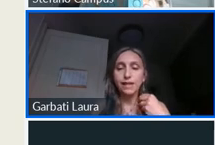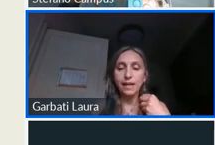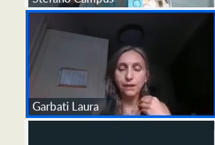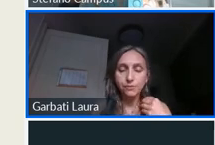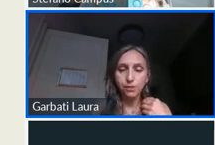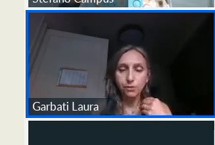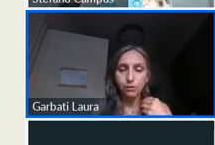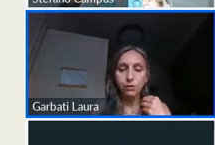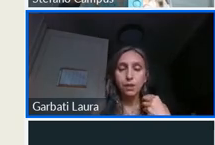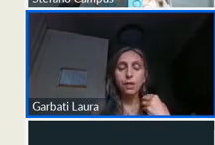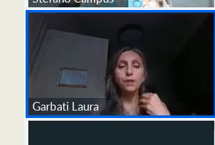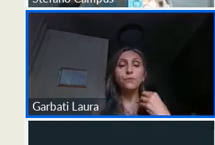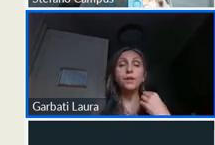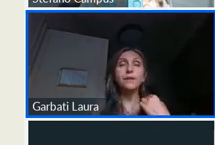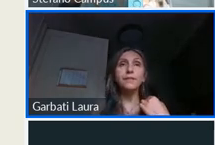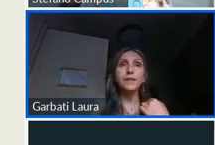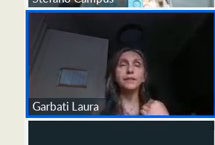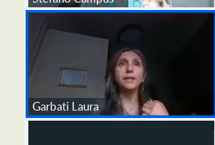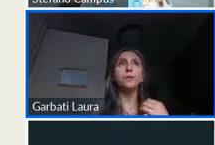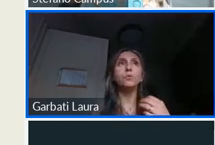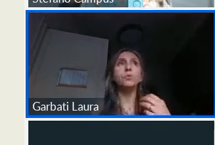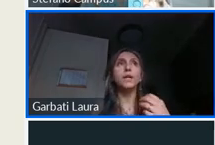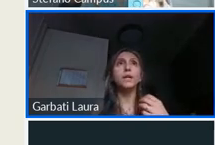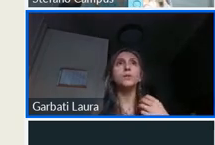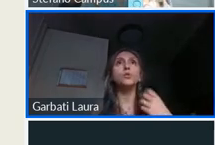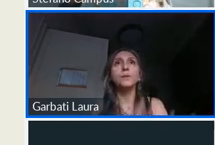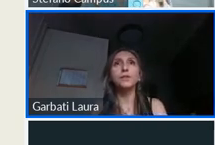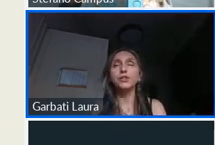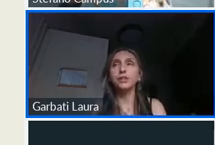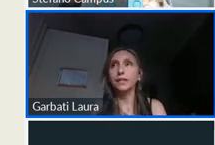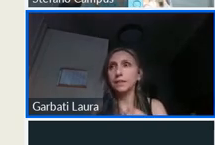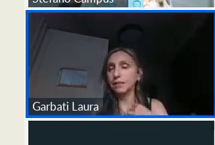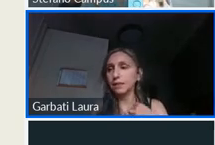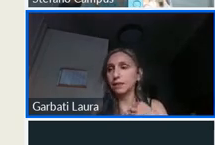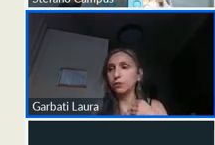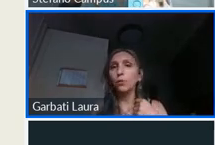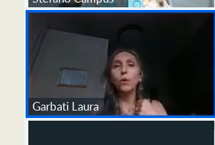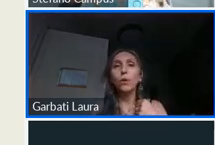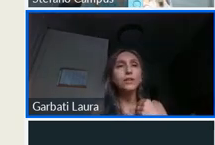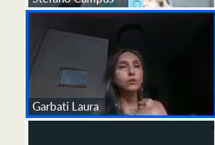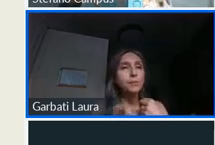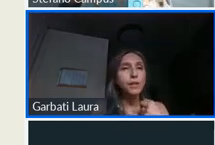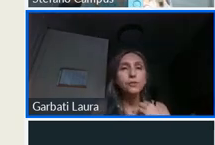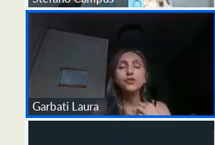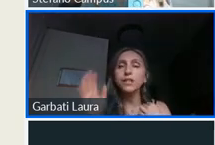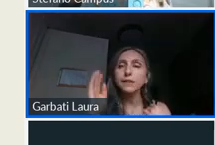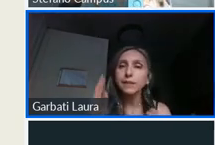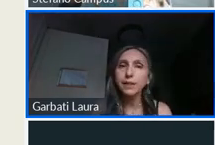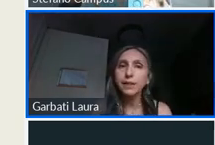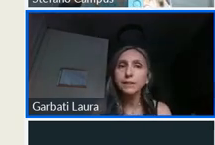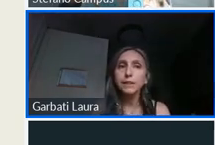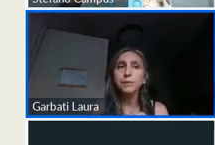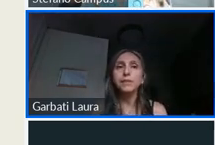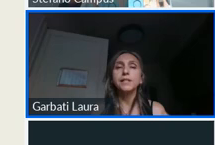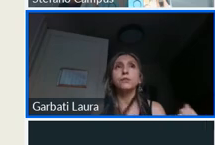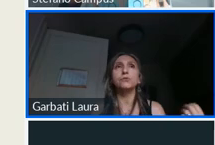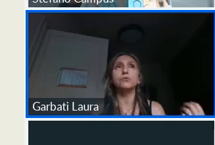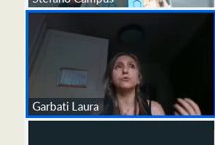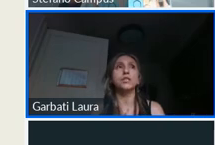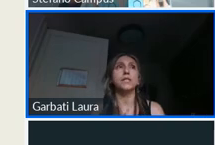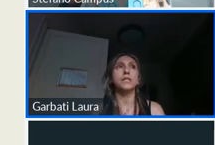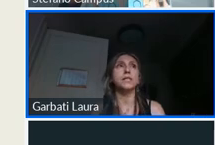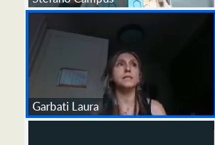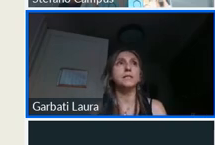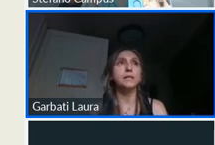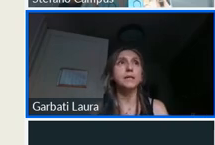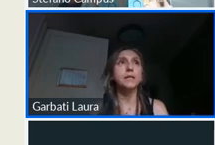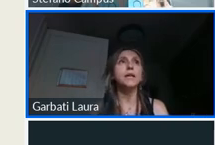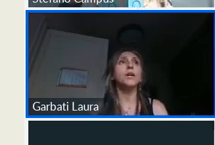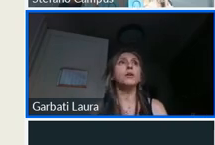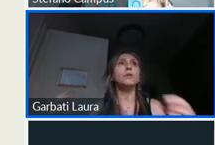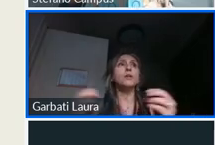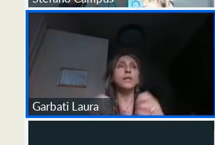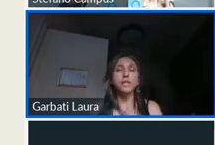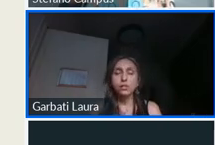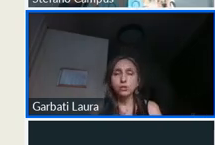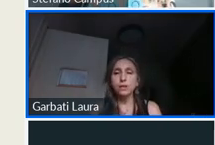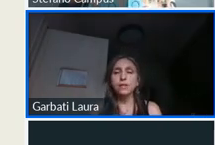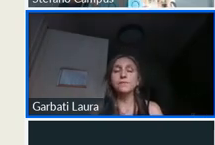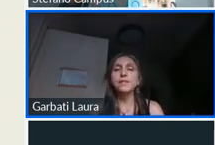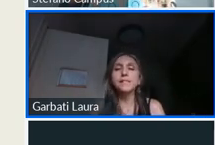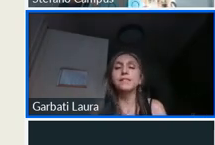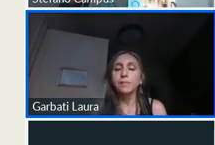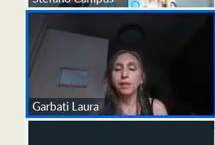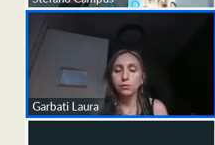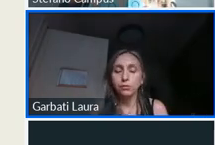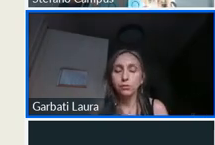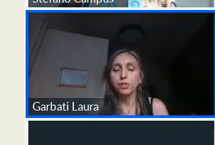database geografico, voi avete una duplicità di diritti o quantomeno certamente quel diritto sui generis